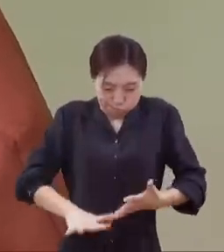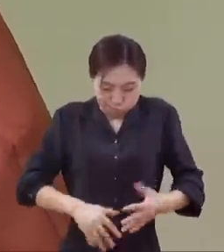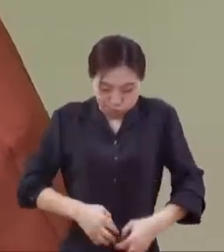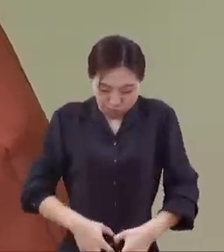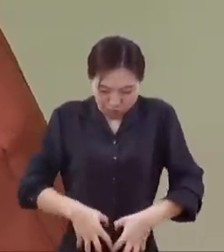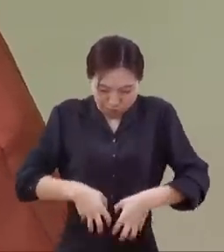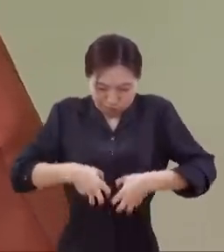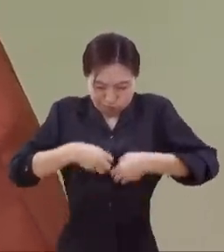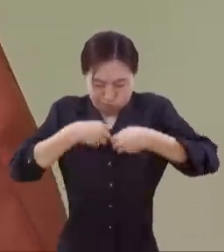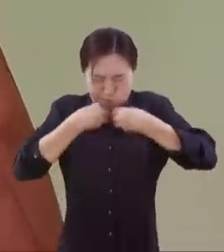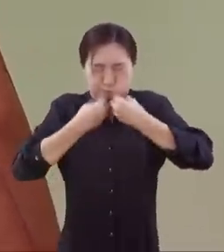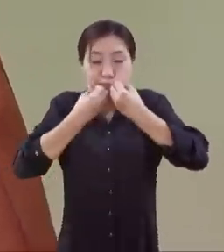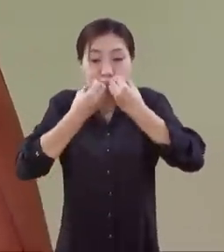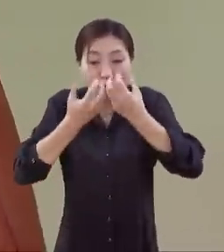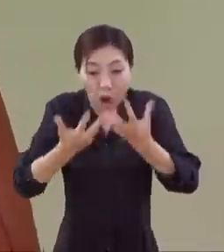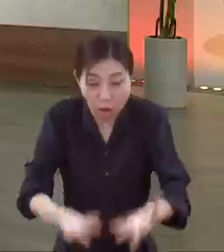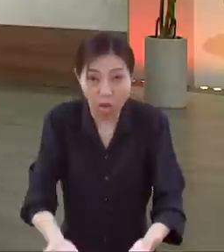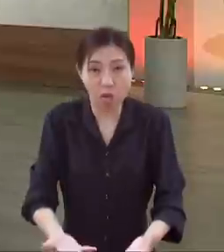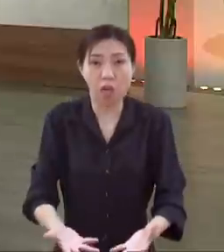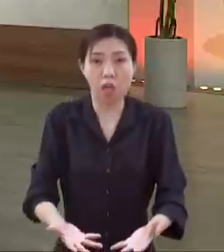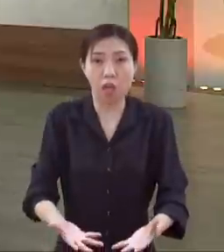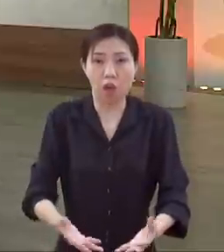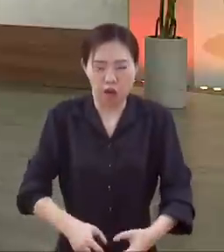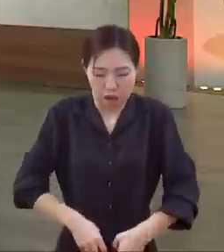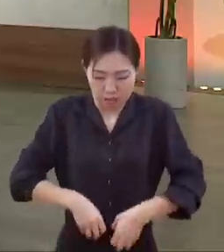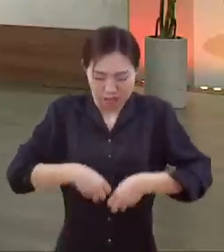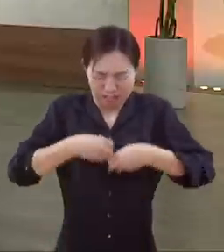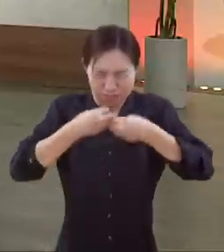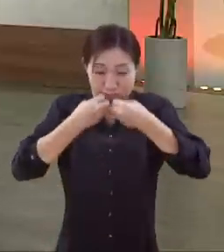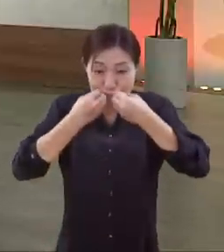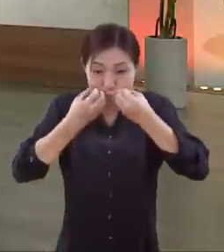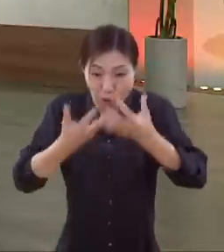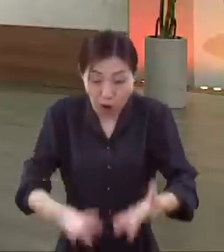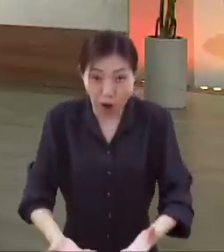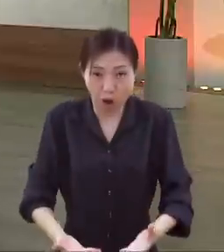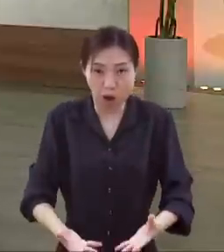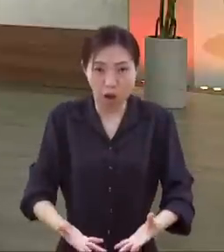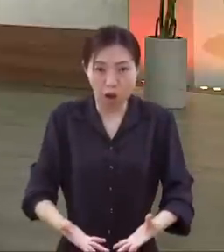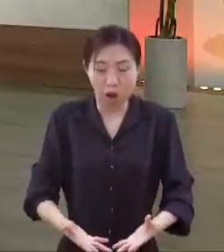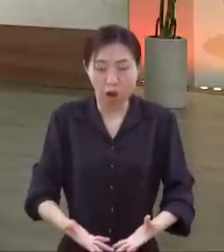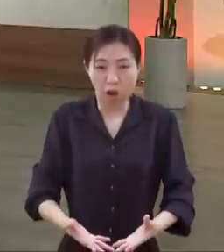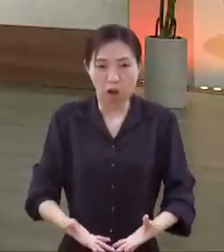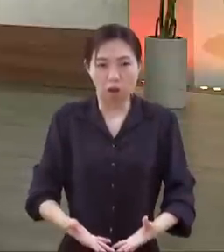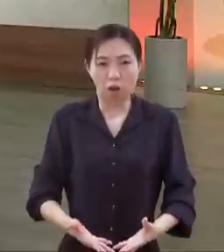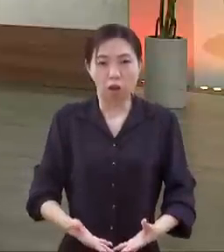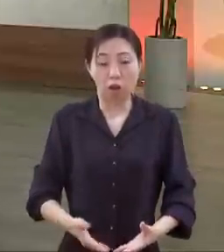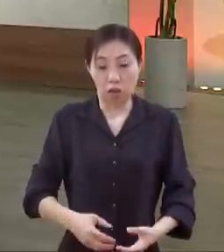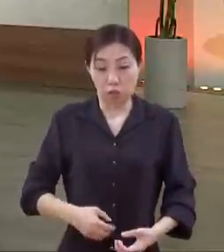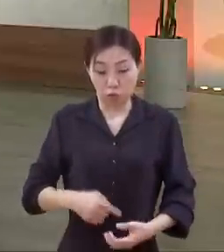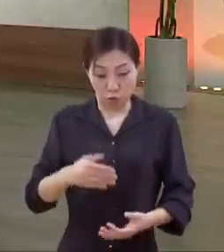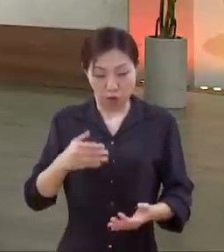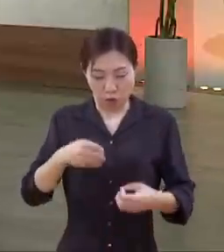도를 해서 다 개원했는데 너무나 가슴이 시원하더래요